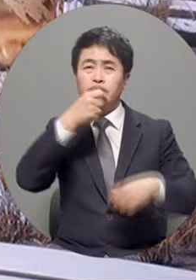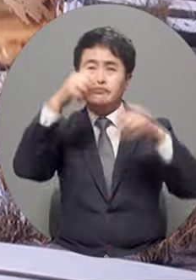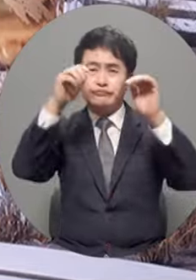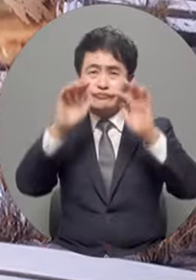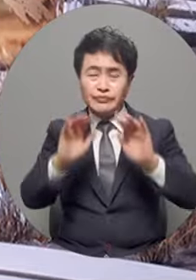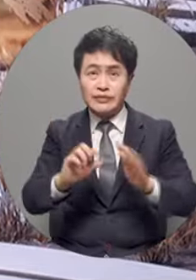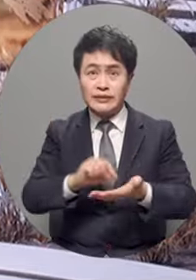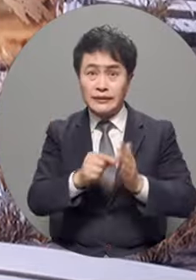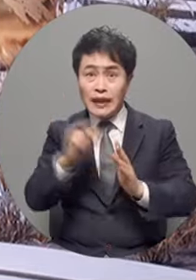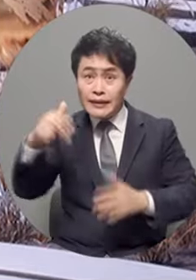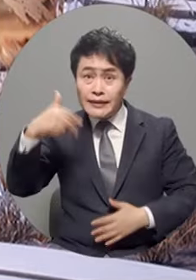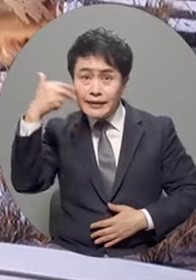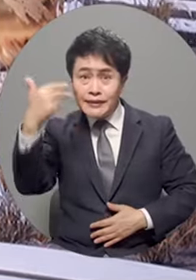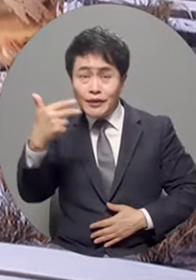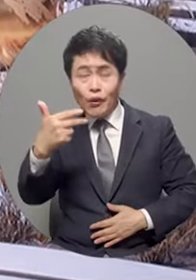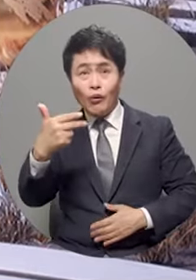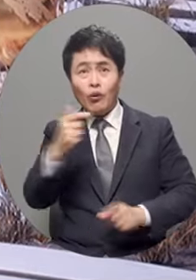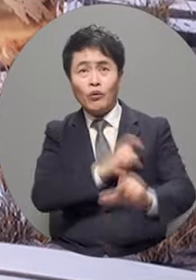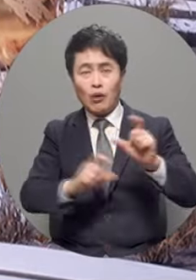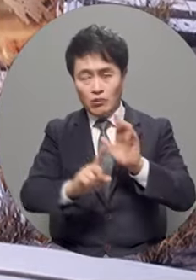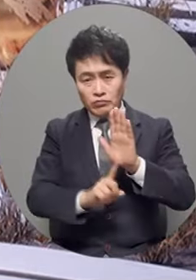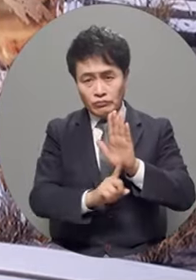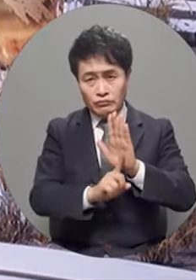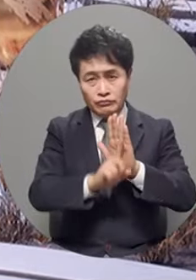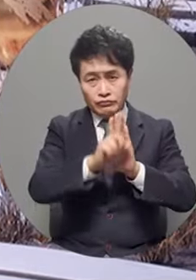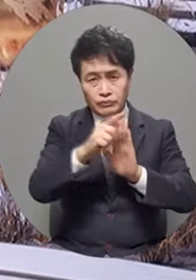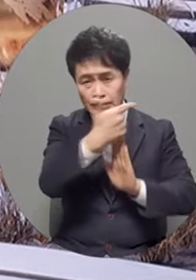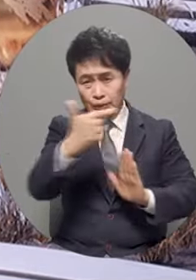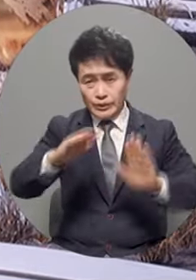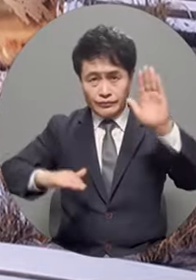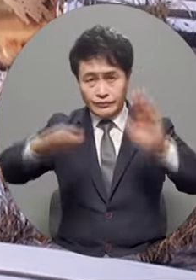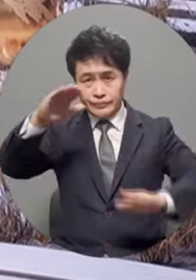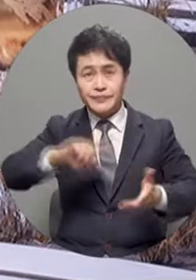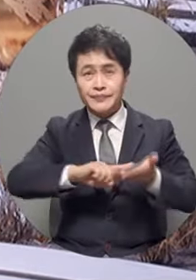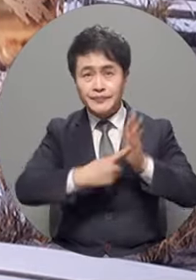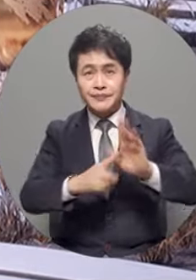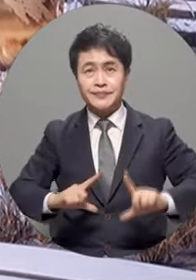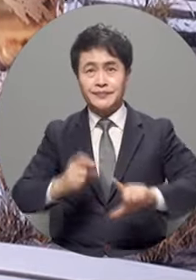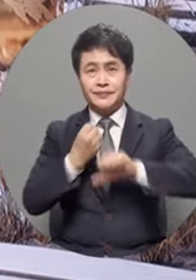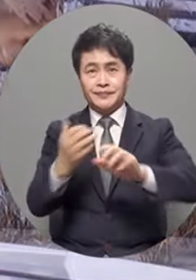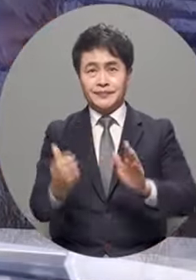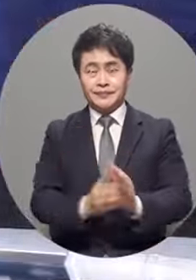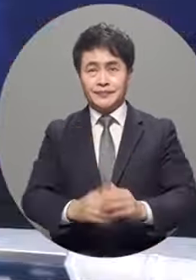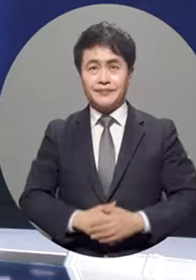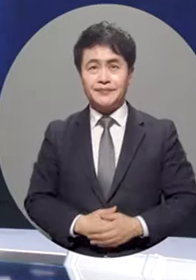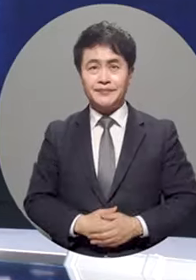내리겠고요. 다음 주 갈수록 기온차가 크게 벌어질 전망입니다. 날씨였습니다.